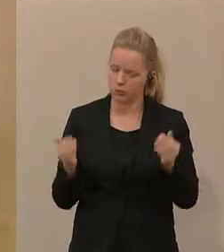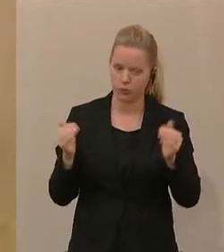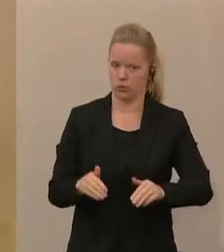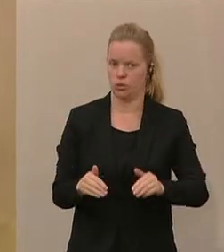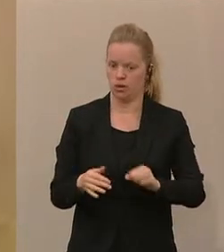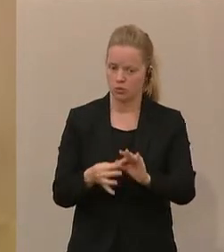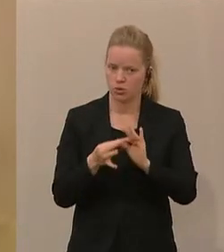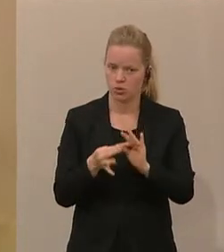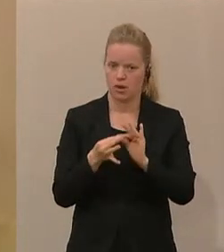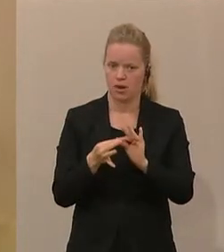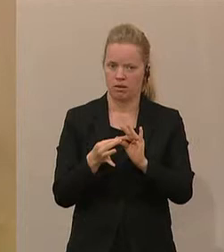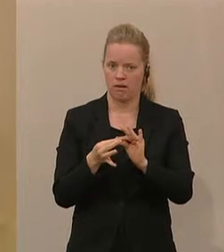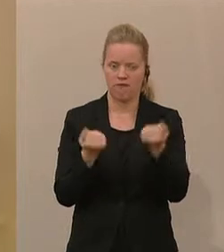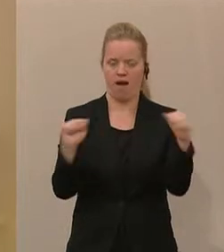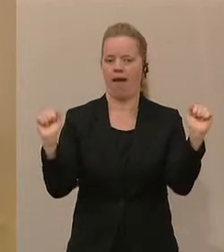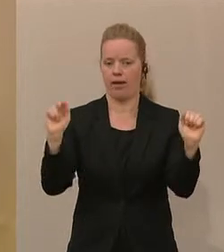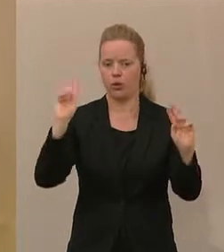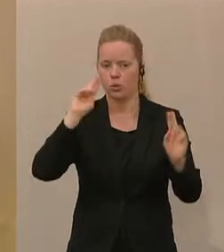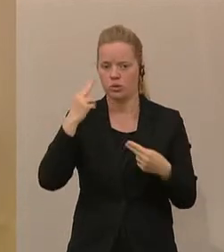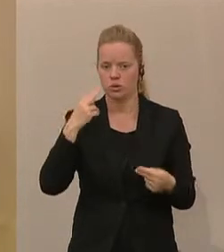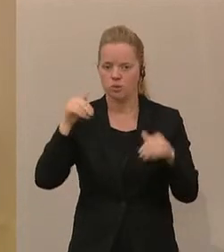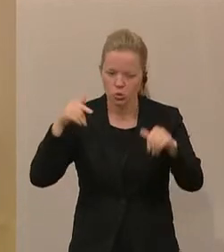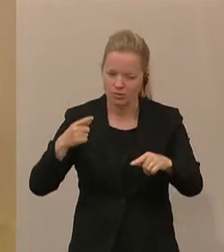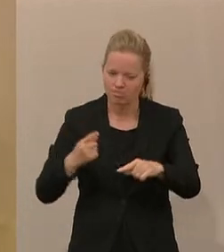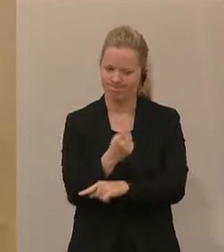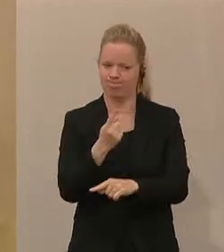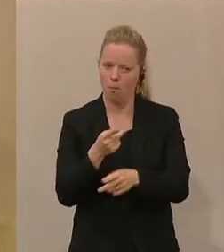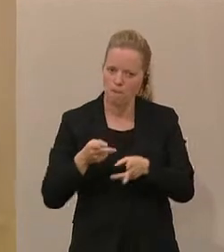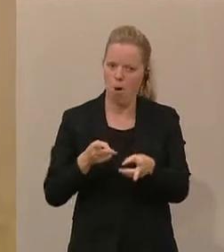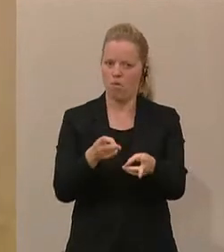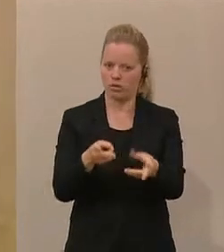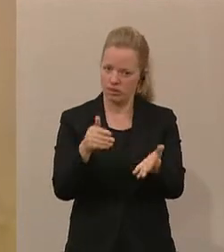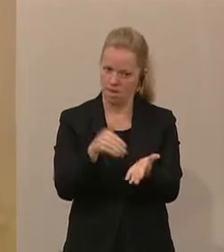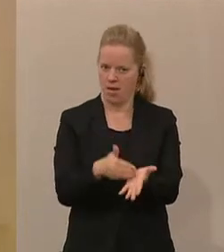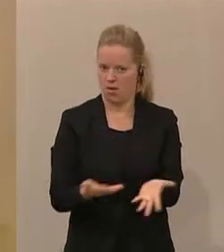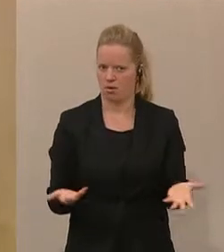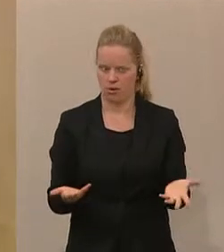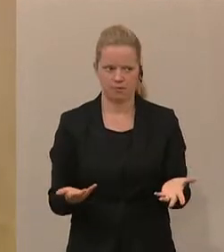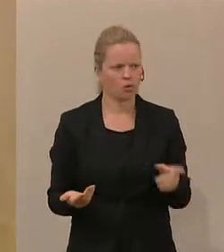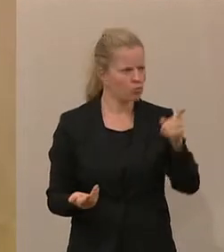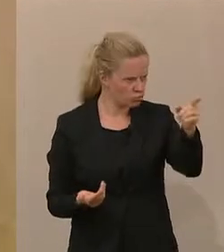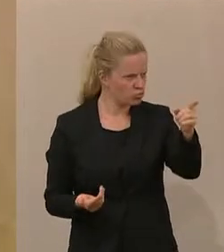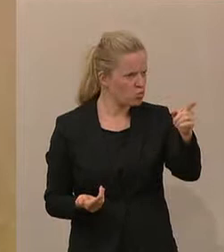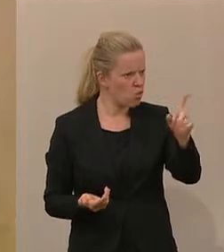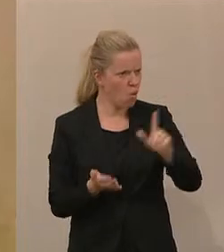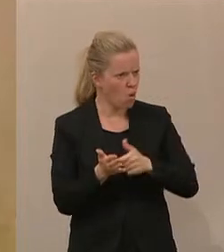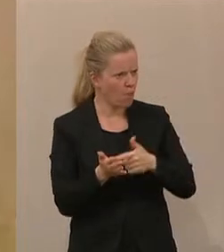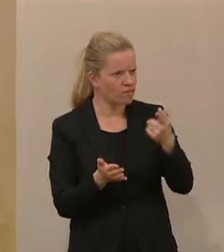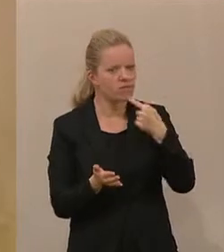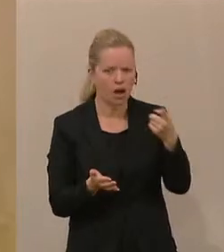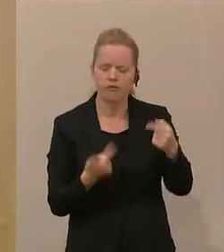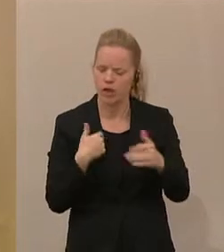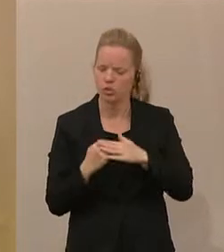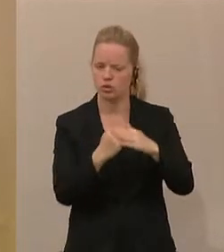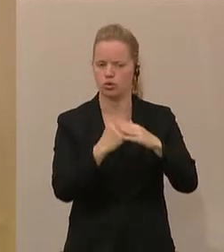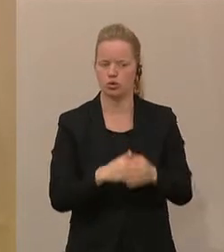müssen im Rahmen der freiheitlichen Kunst. Sie müssen auch provozieren. Das sind ja auch immer Ihre Worte und wir unterstützen das. Und ich kann Ihnen